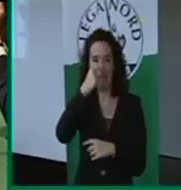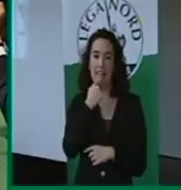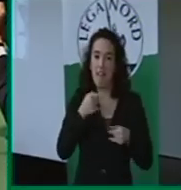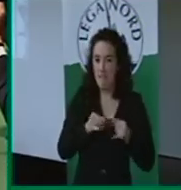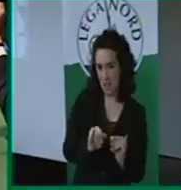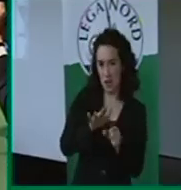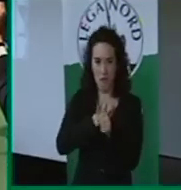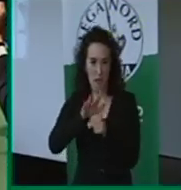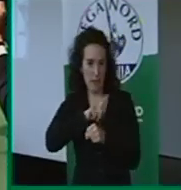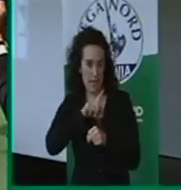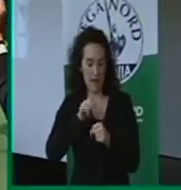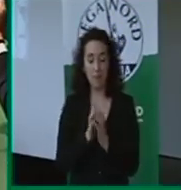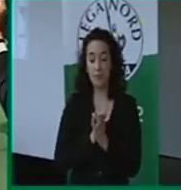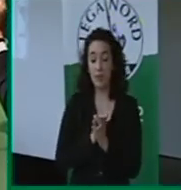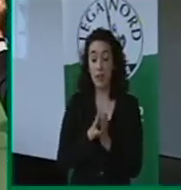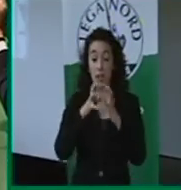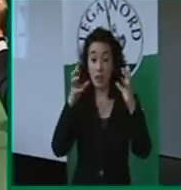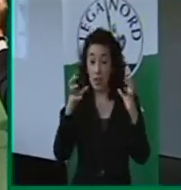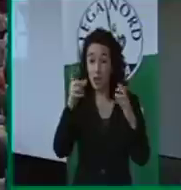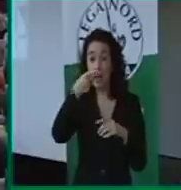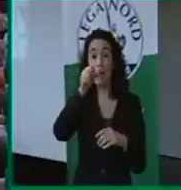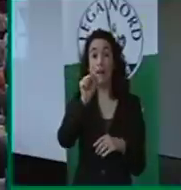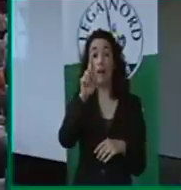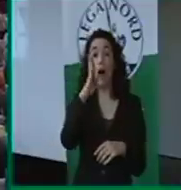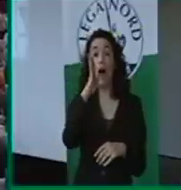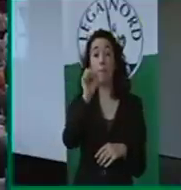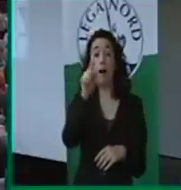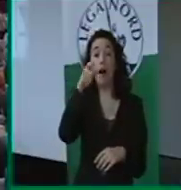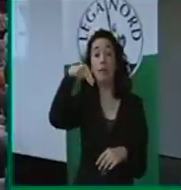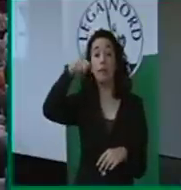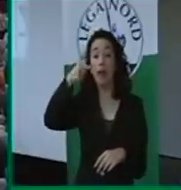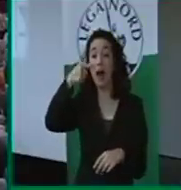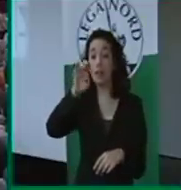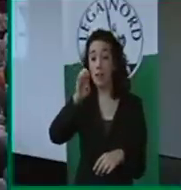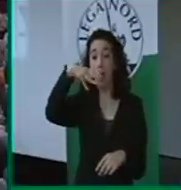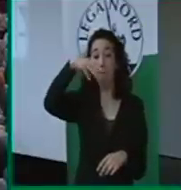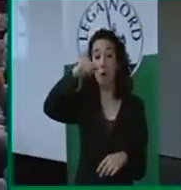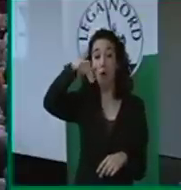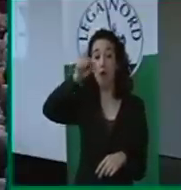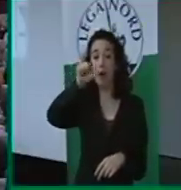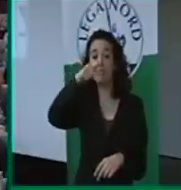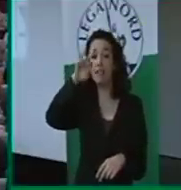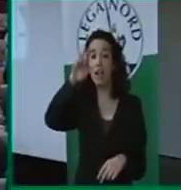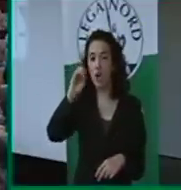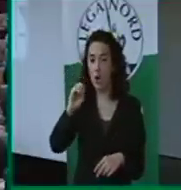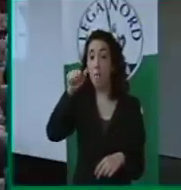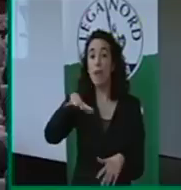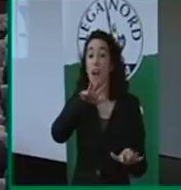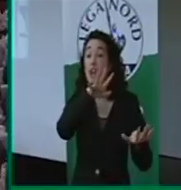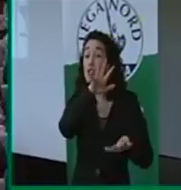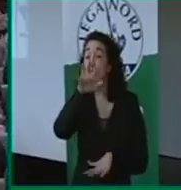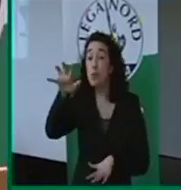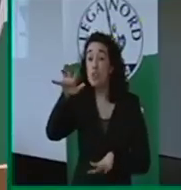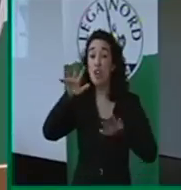cominciato a fare impresa Garbagnate Monastero nel 1586 e siamo arrivati fin